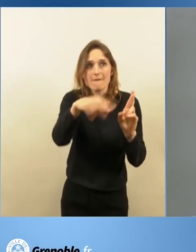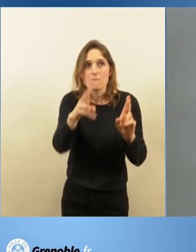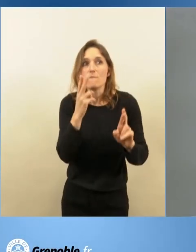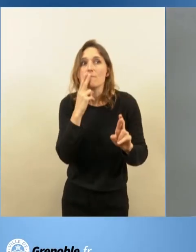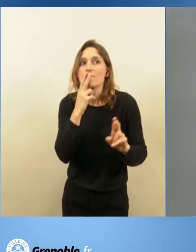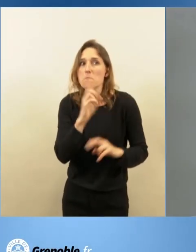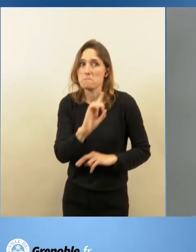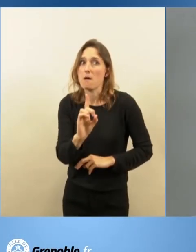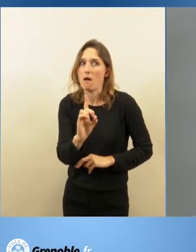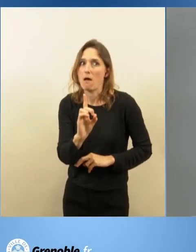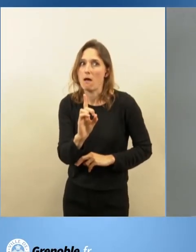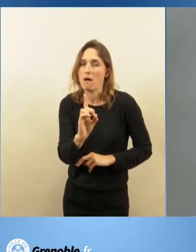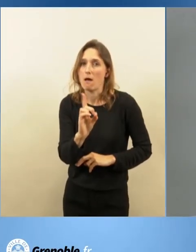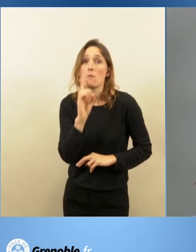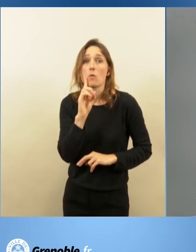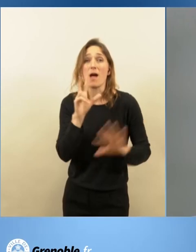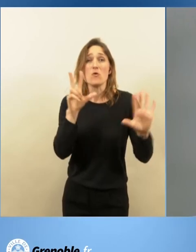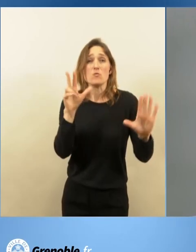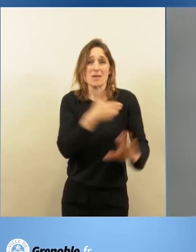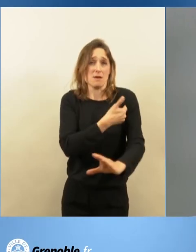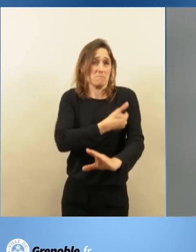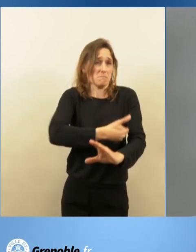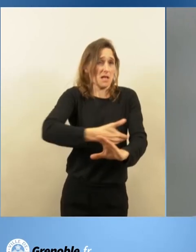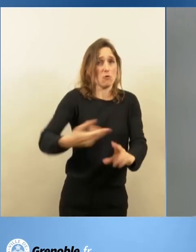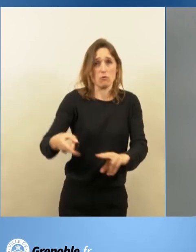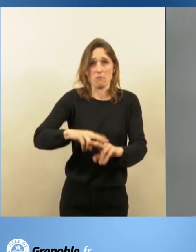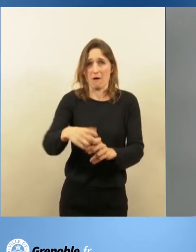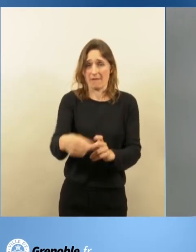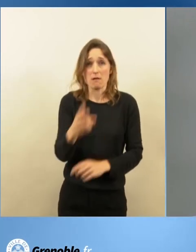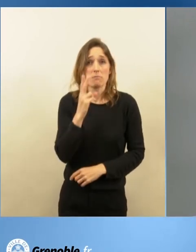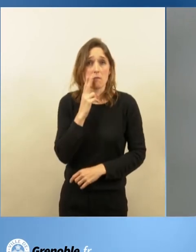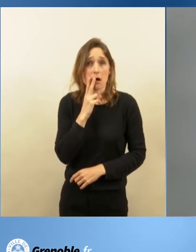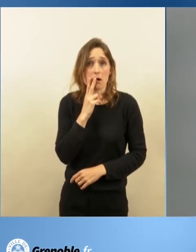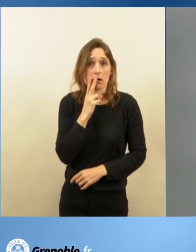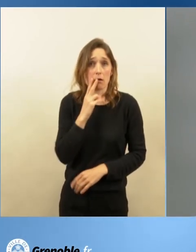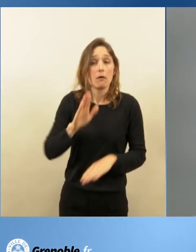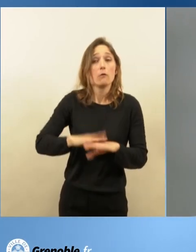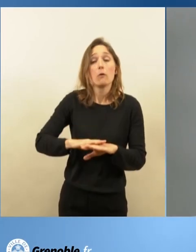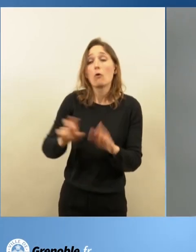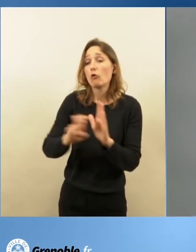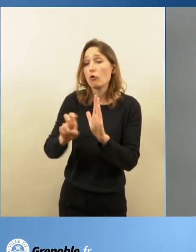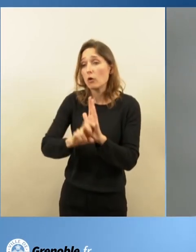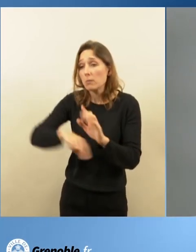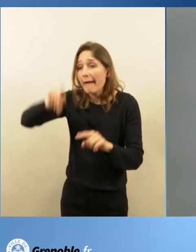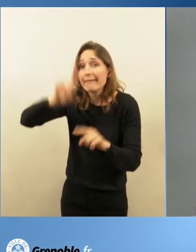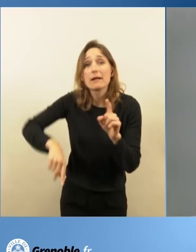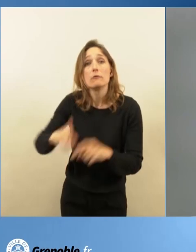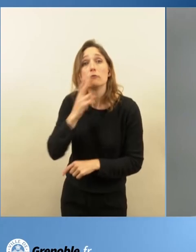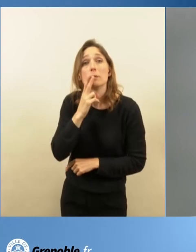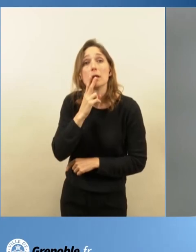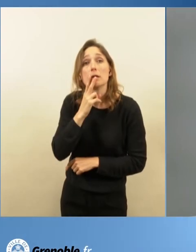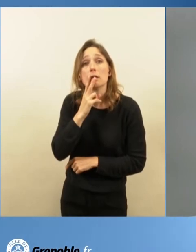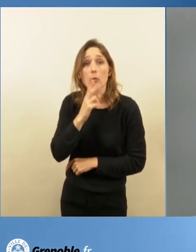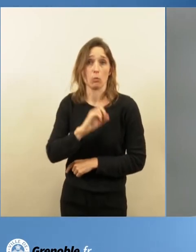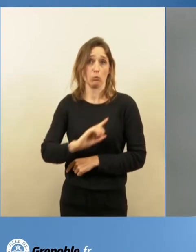parce que c'est 8 millions de morts avec le tabac est-ce que pour autant à Grenoble il est interdit de fumer la réponse est